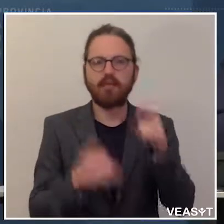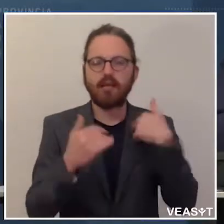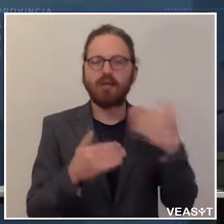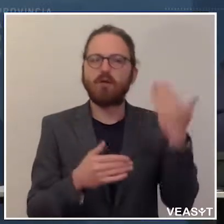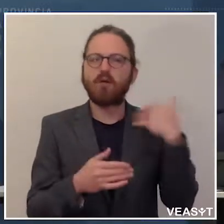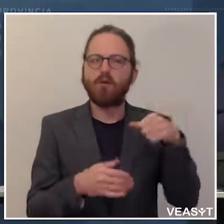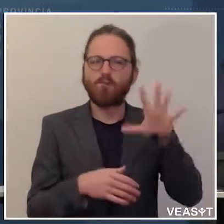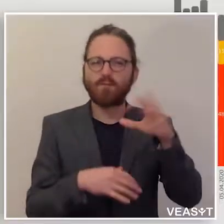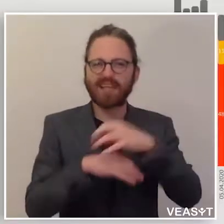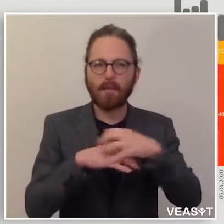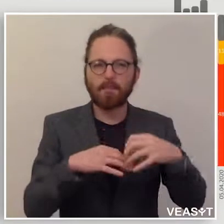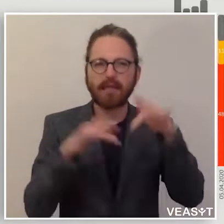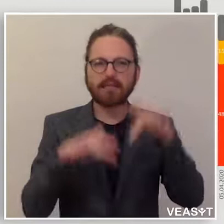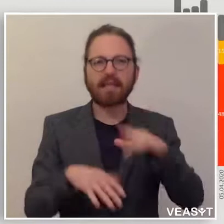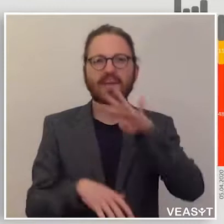something